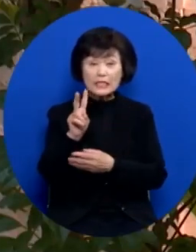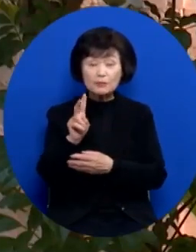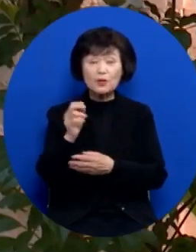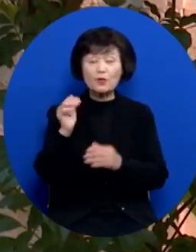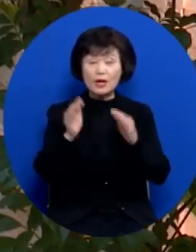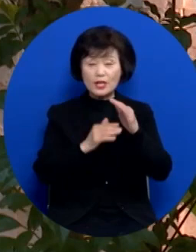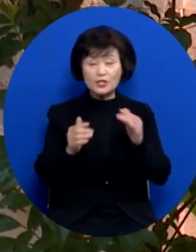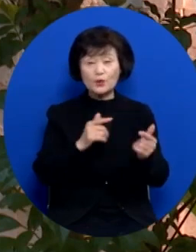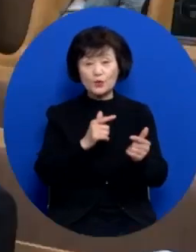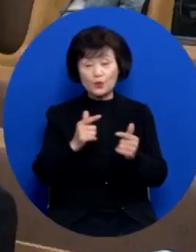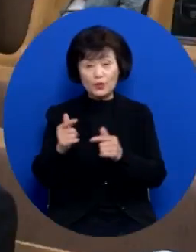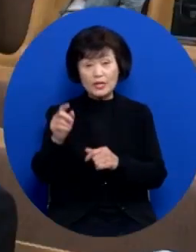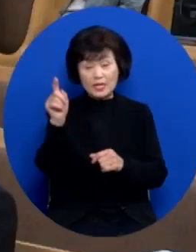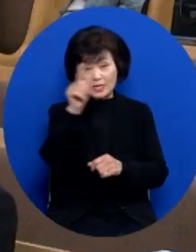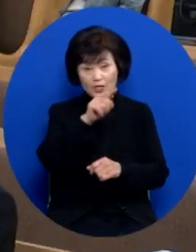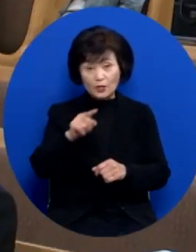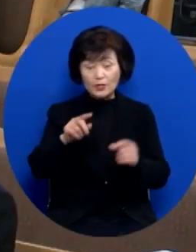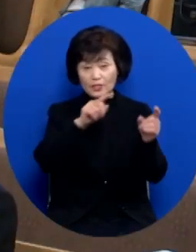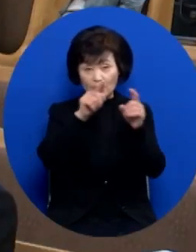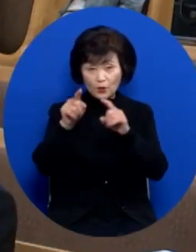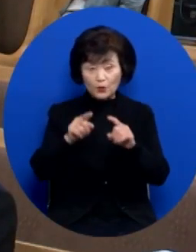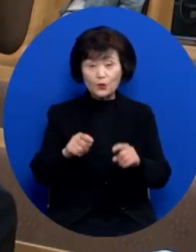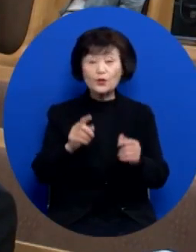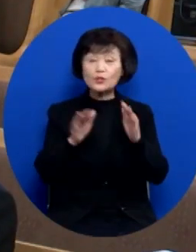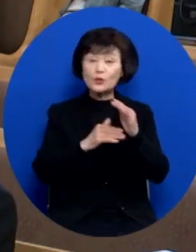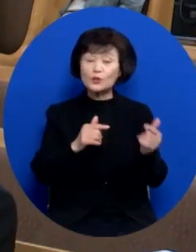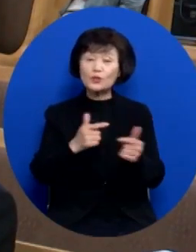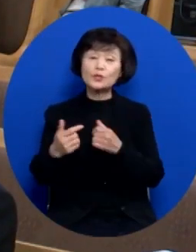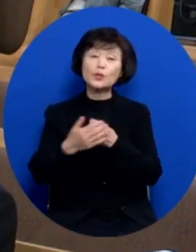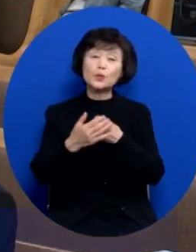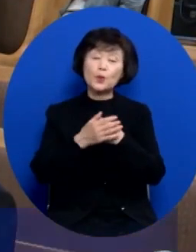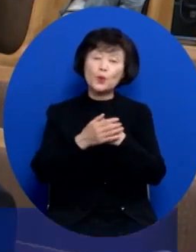도움이 있었기에 화재 위기를 극복할 수 있었다고 전했습니다.